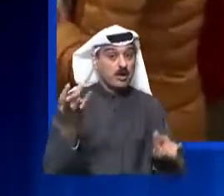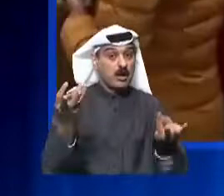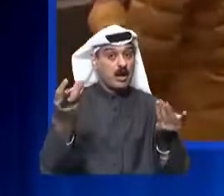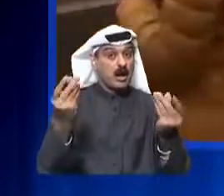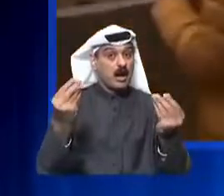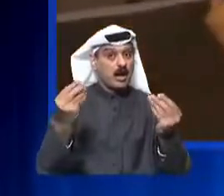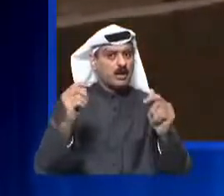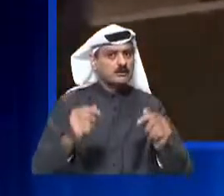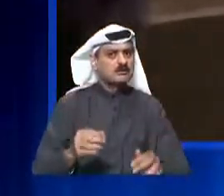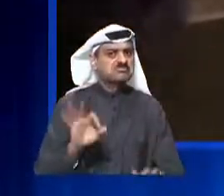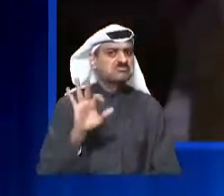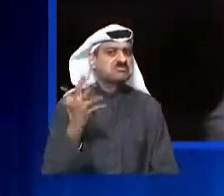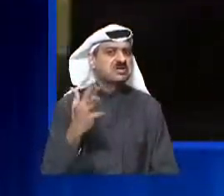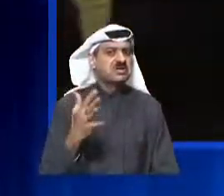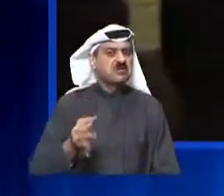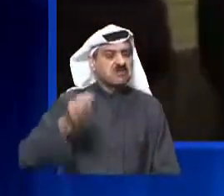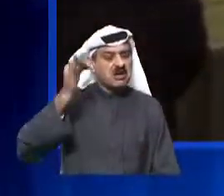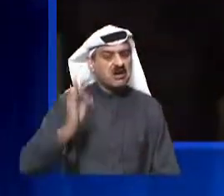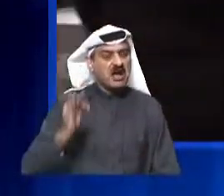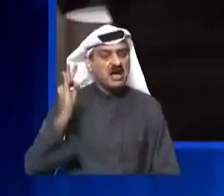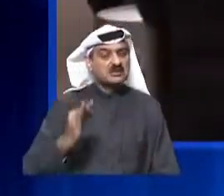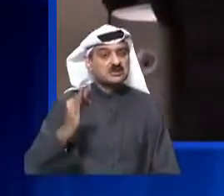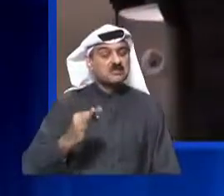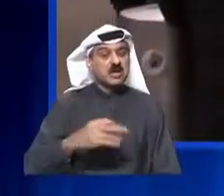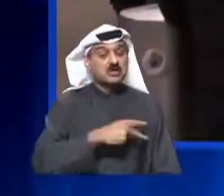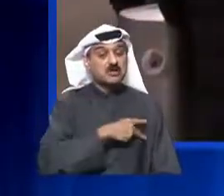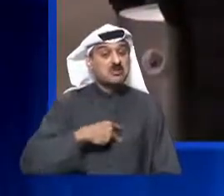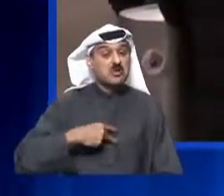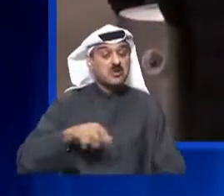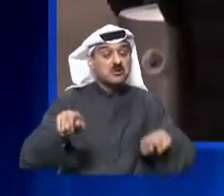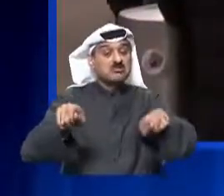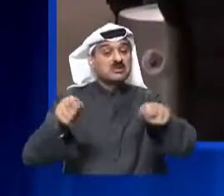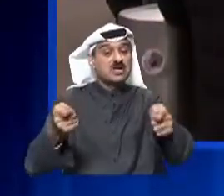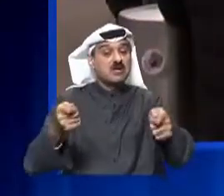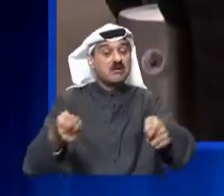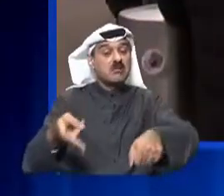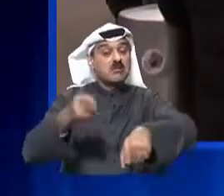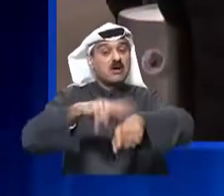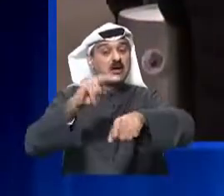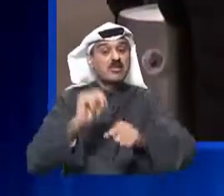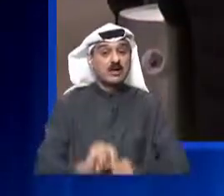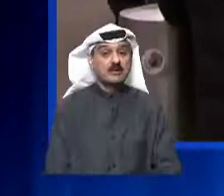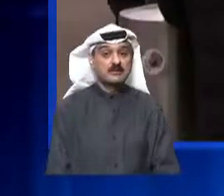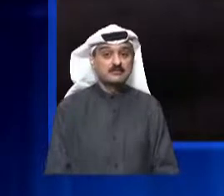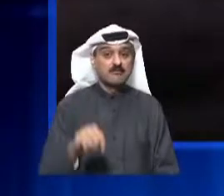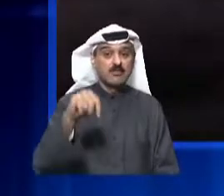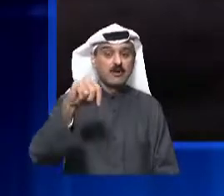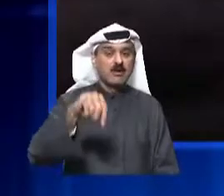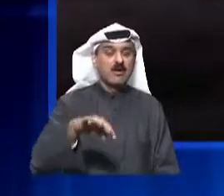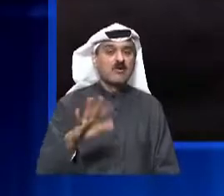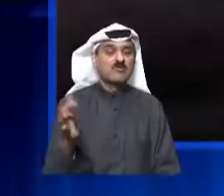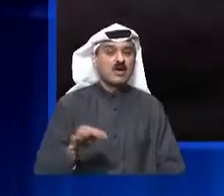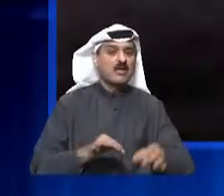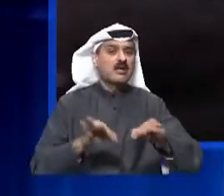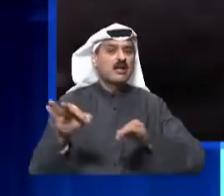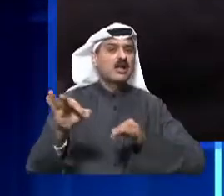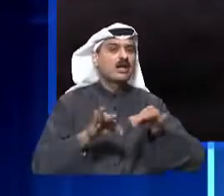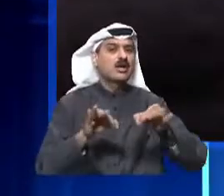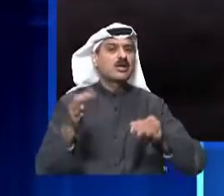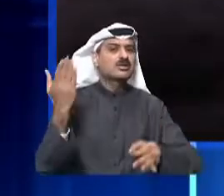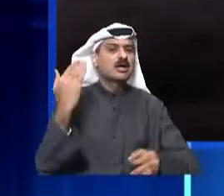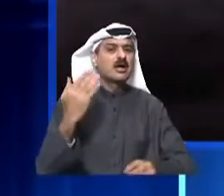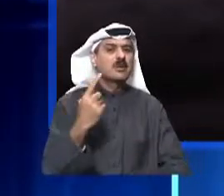قد يجبر الحكومة على فرض قيود. الحكومة كانت لديها آلية أنها تتوقع أن تصل الحالات إلى 100,000